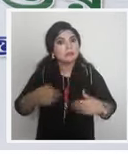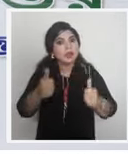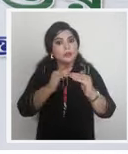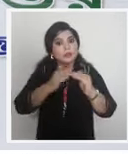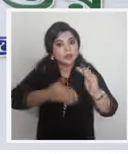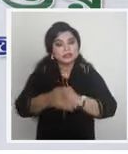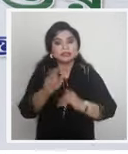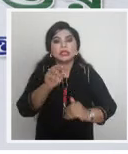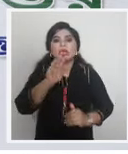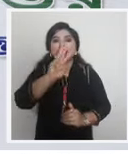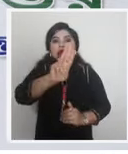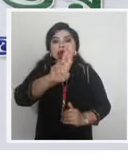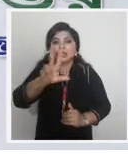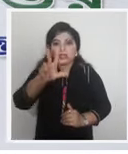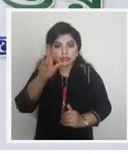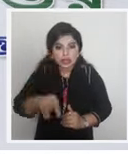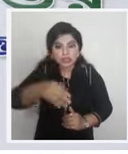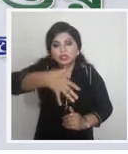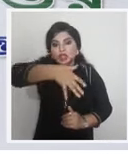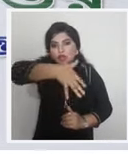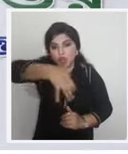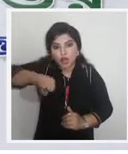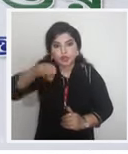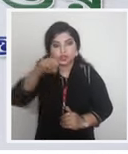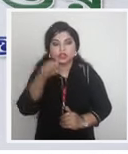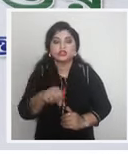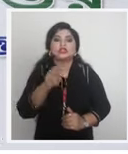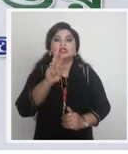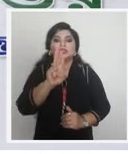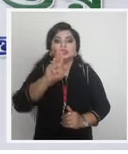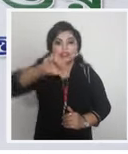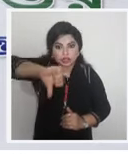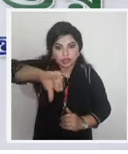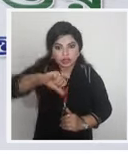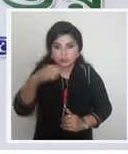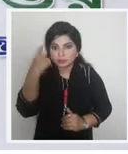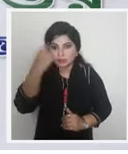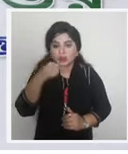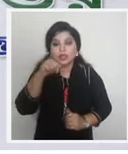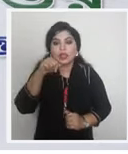24 ঘন্টায় সুস্থ হয়েছেন 1,925 জন এবং এ পর্যন্ত সুস্থ হয়েছেন